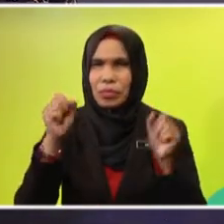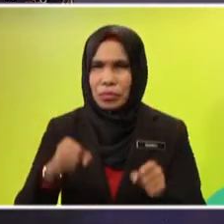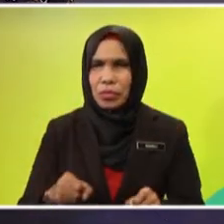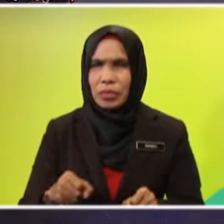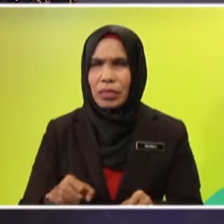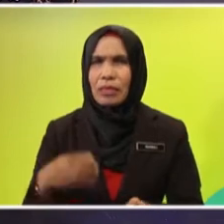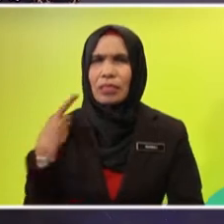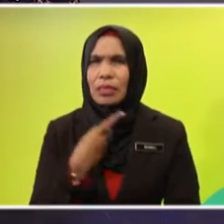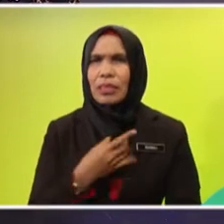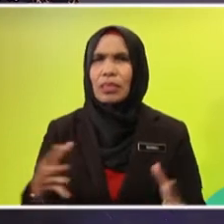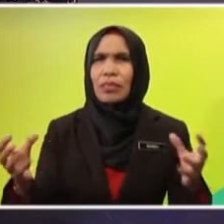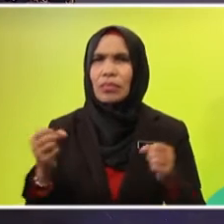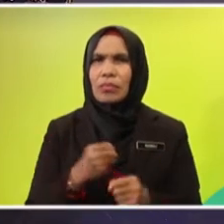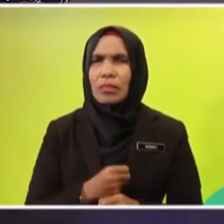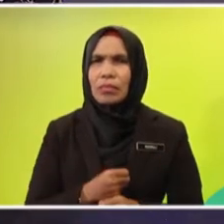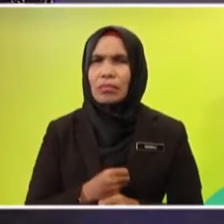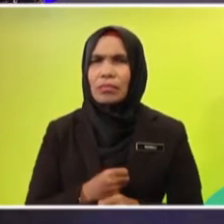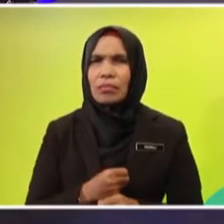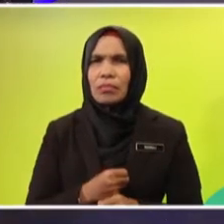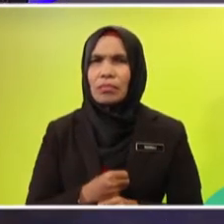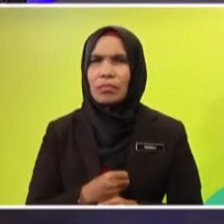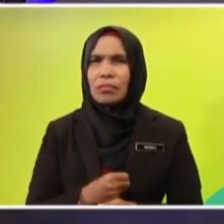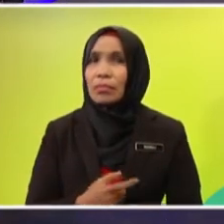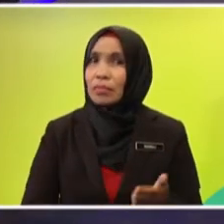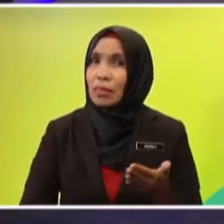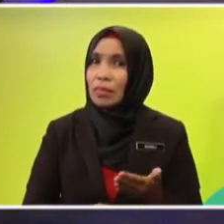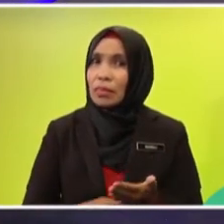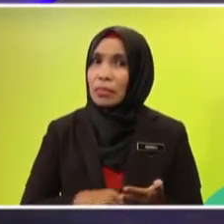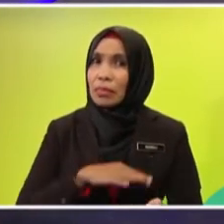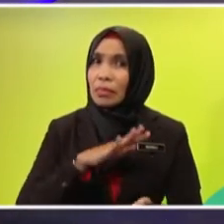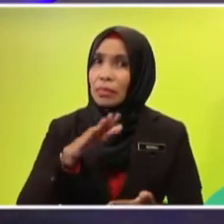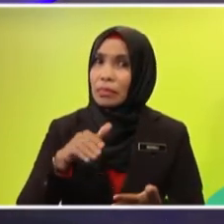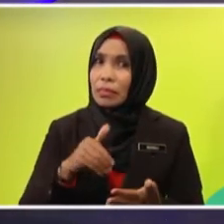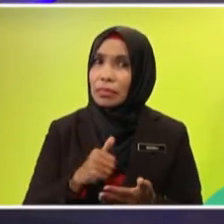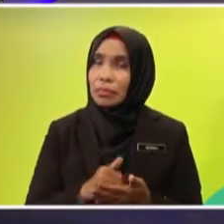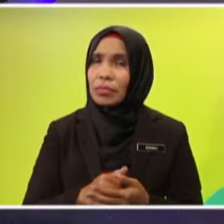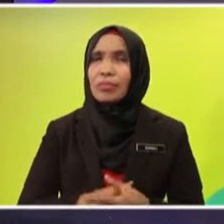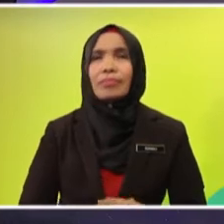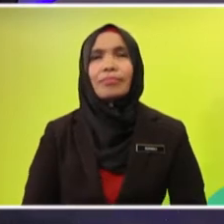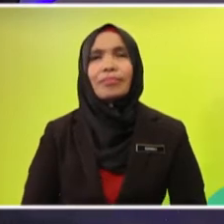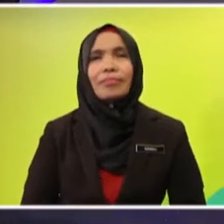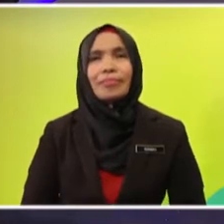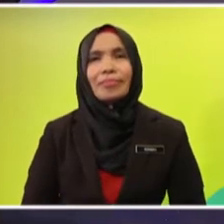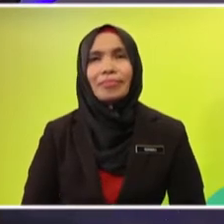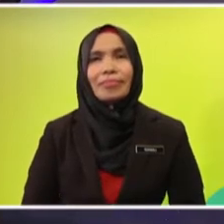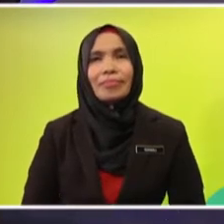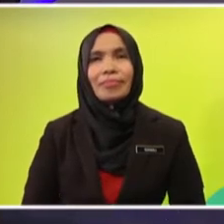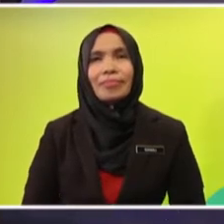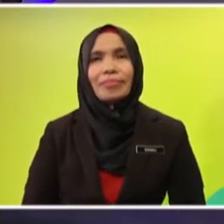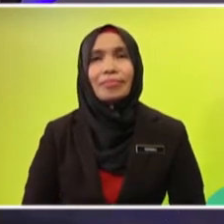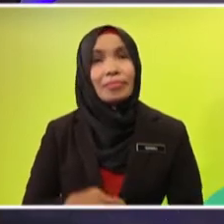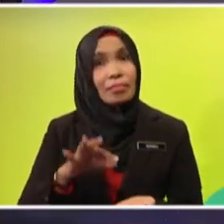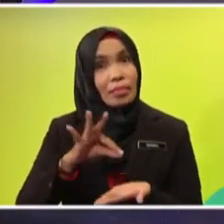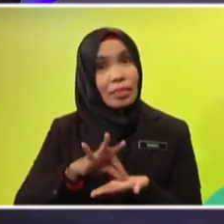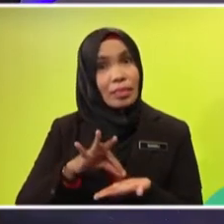campur semua buah nih boleh bilangan-bilangan semua kita kefir sehingga 1030 saja